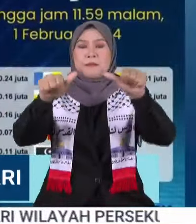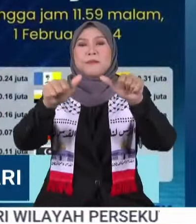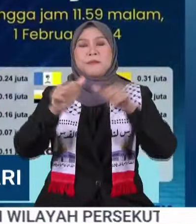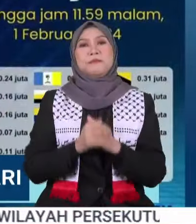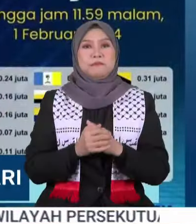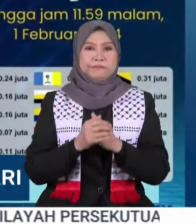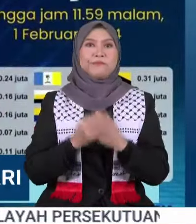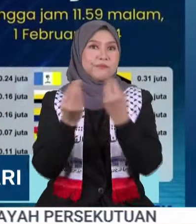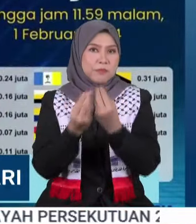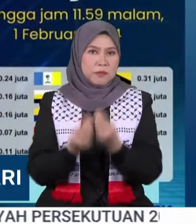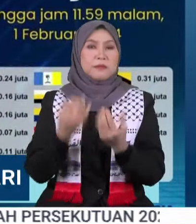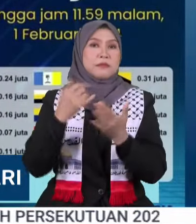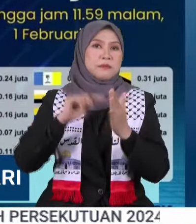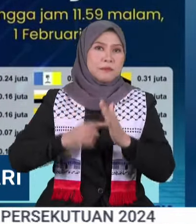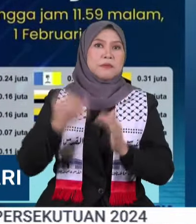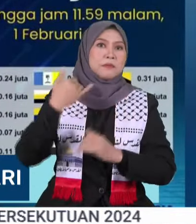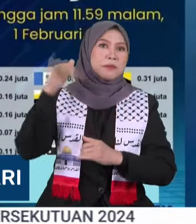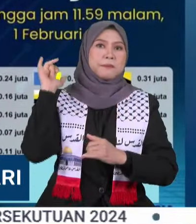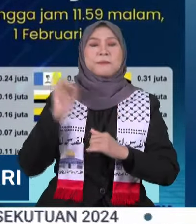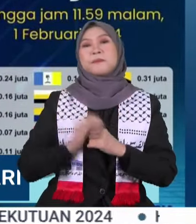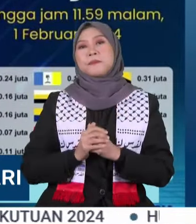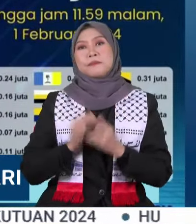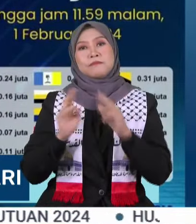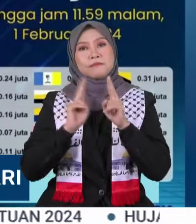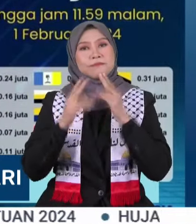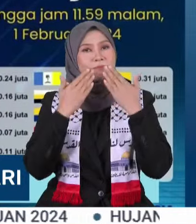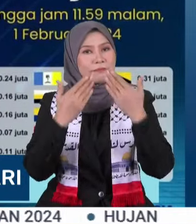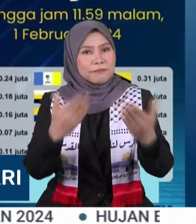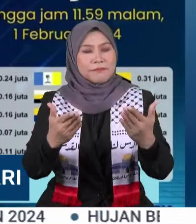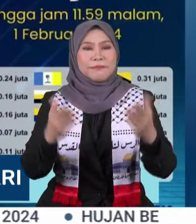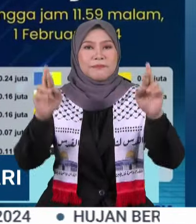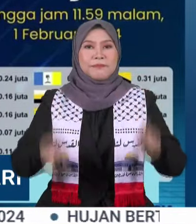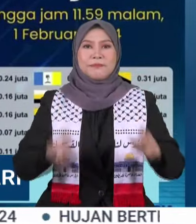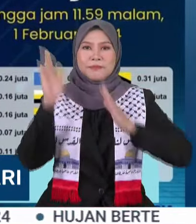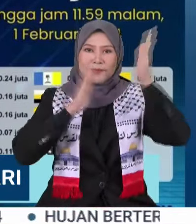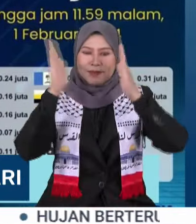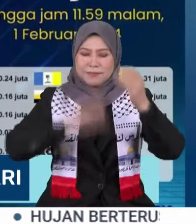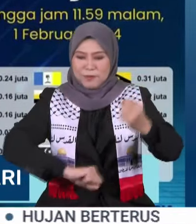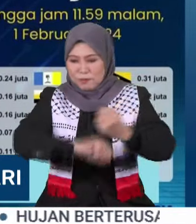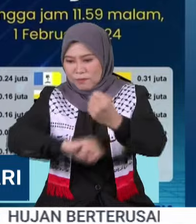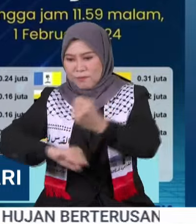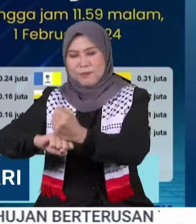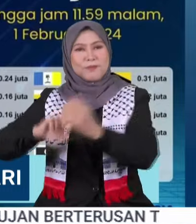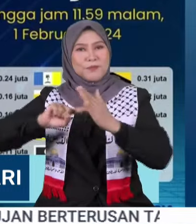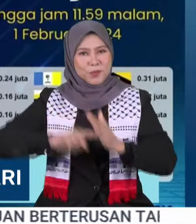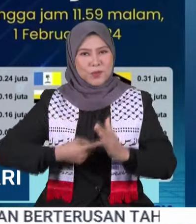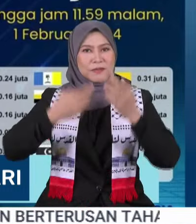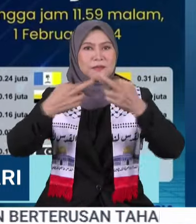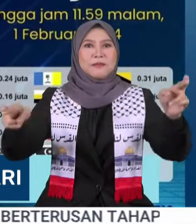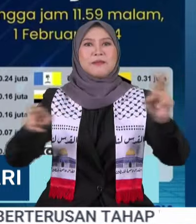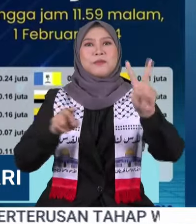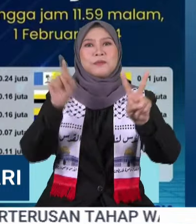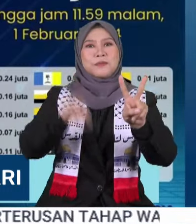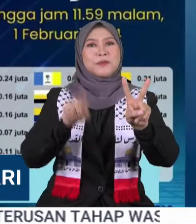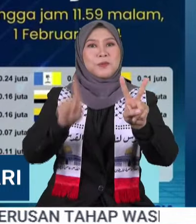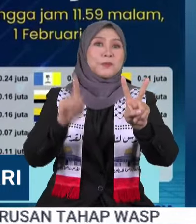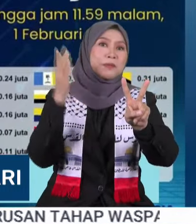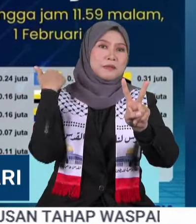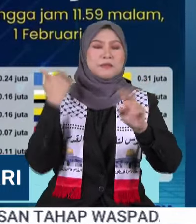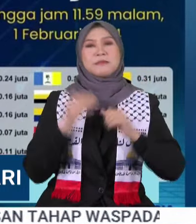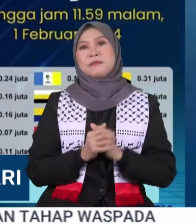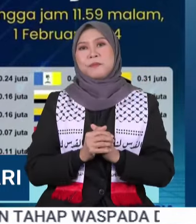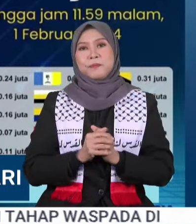setakat semalam. Padu dalam hantaran di Facebook berterima kasih kepada rakyat Malaysia atas sokongan diberikan sejak dilancarkan Perdana Menteri 2 Januari lepas.